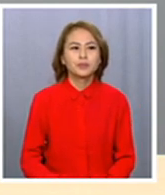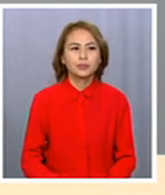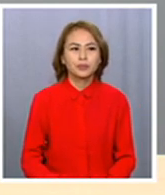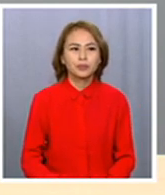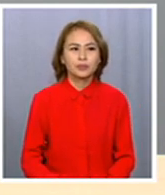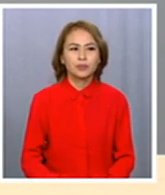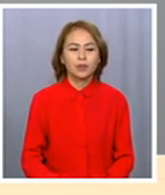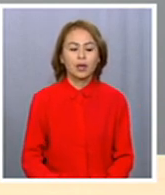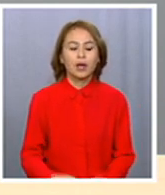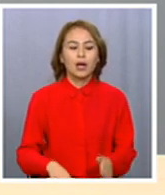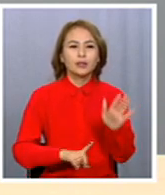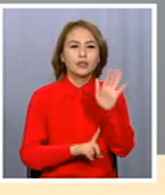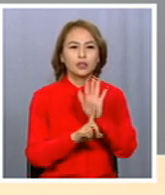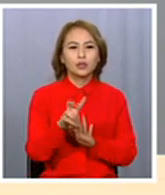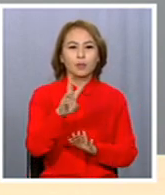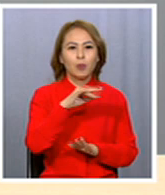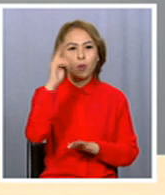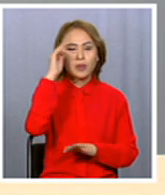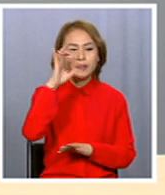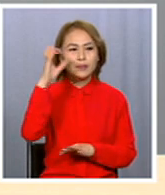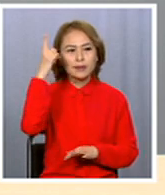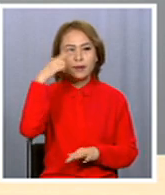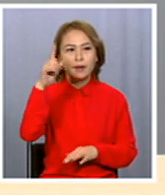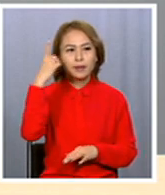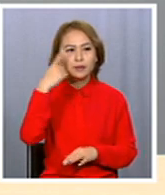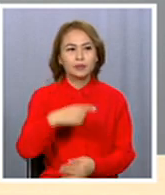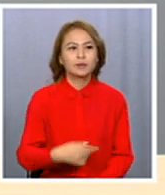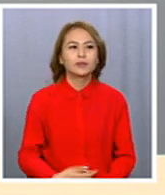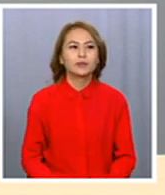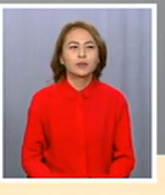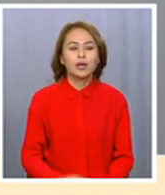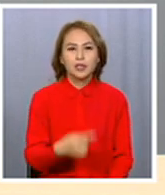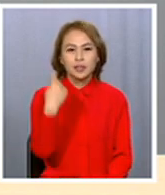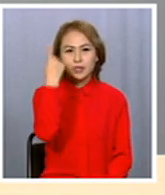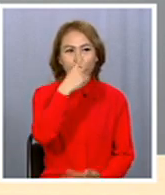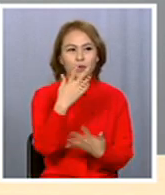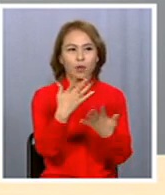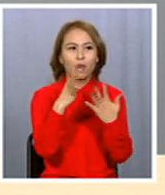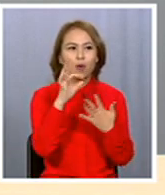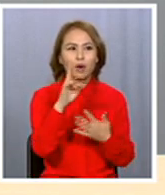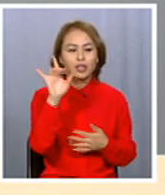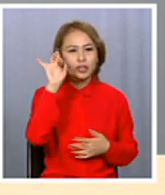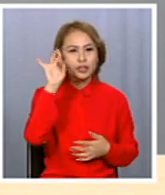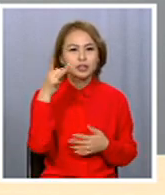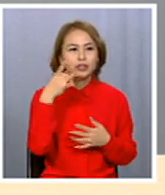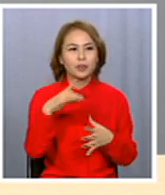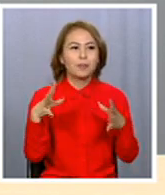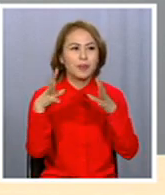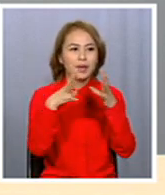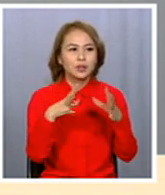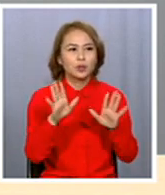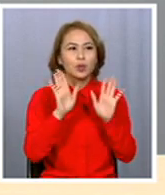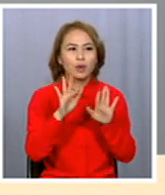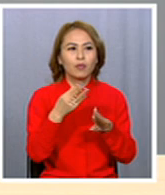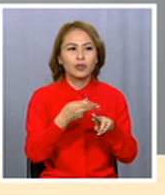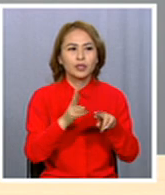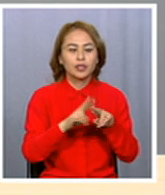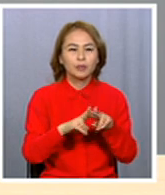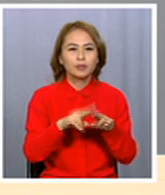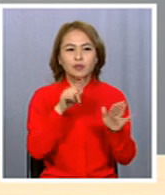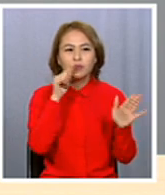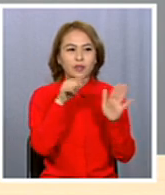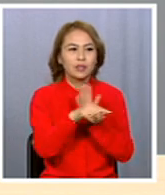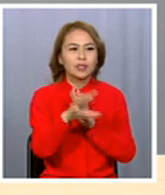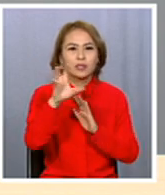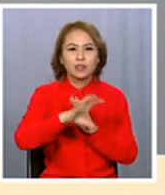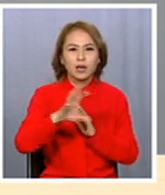А начнем мы урок с загадок. С виду он, как рыжий мяч, только вот не мчится